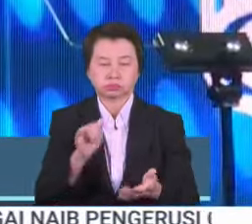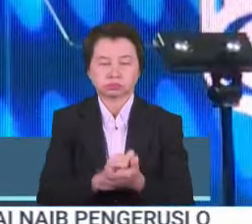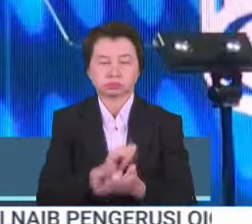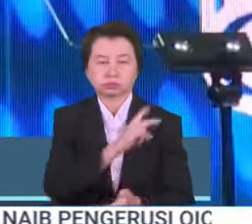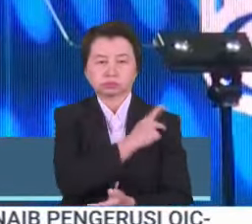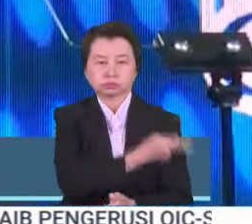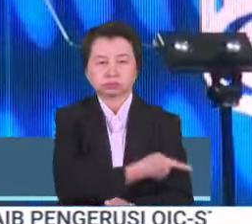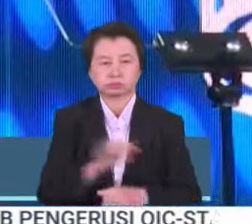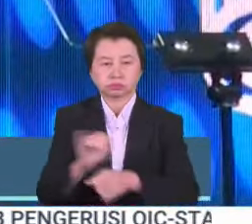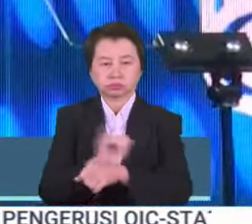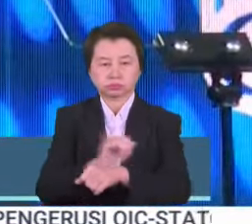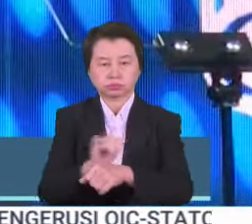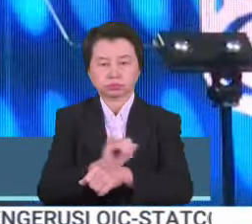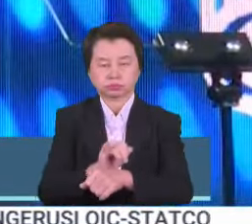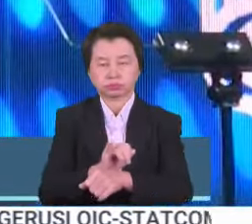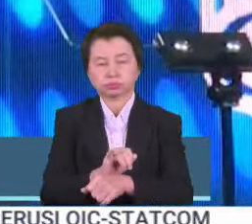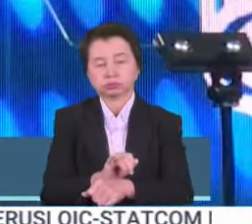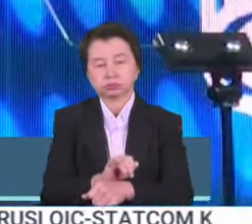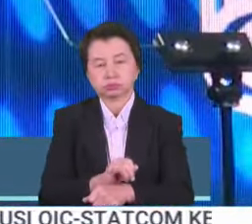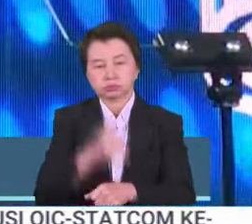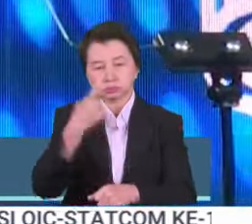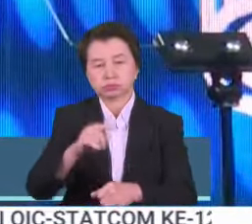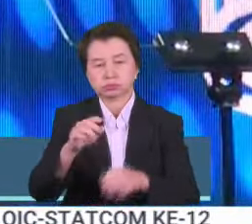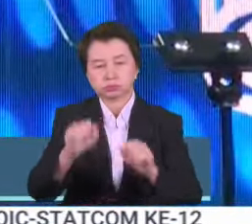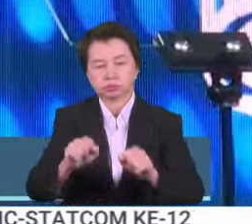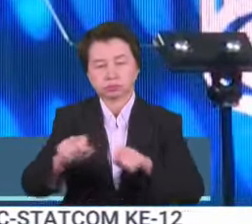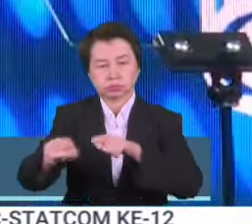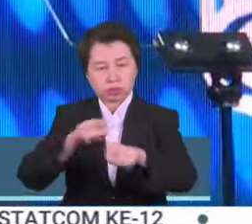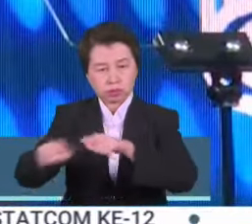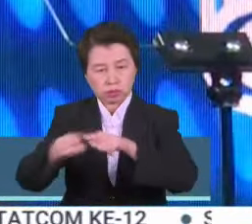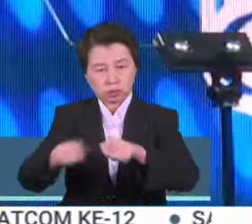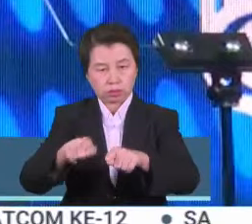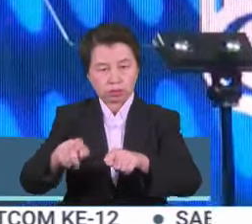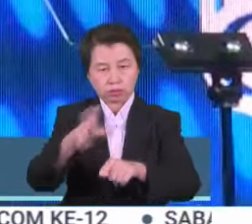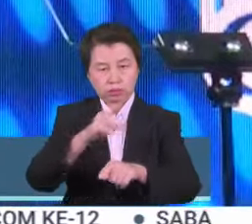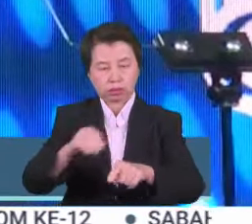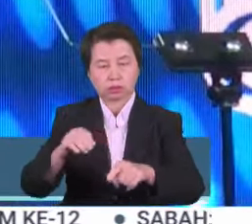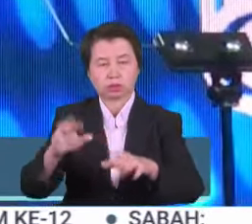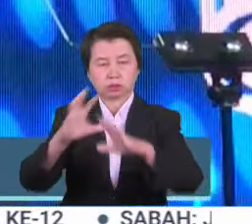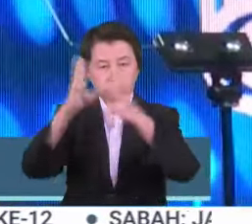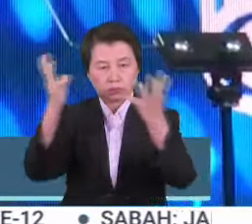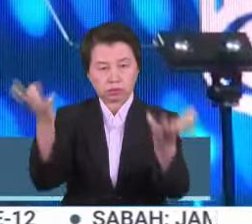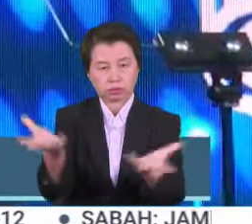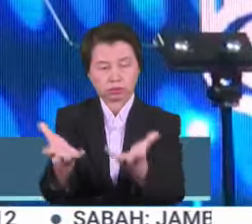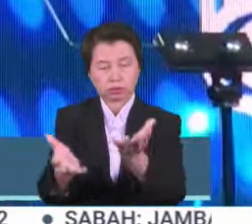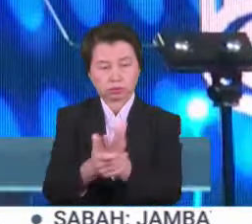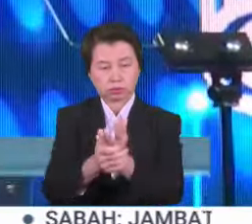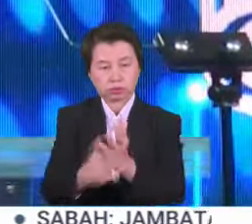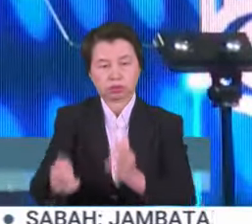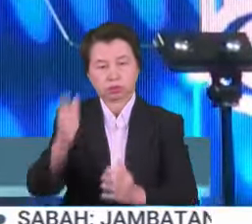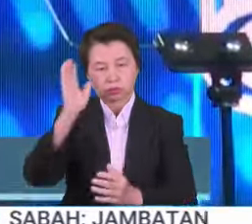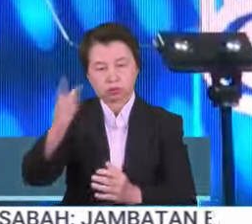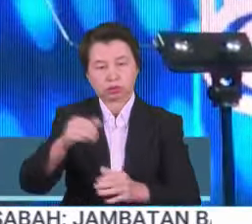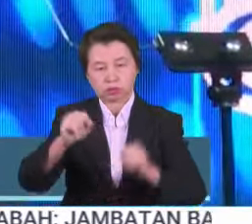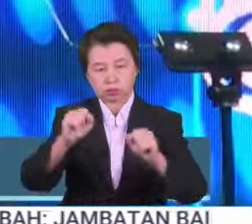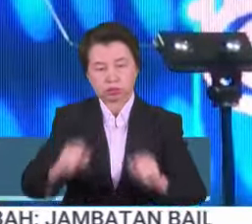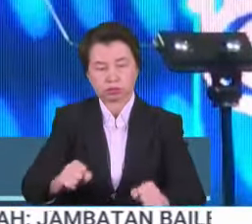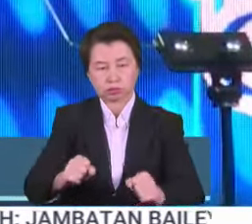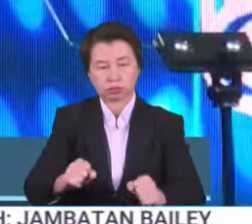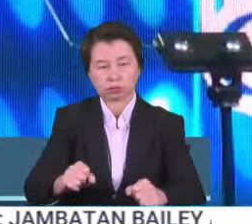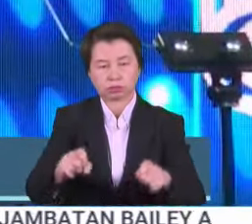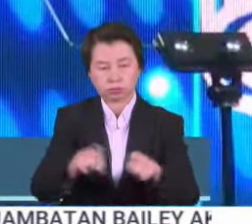empower industries to innovate, compete, and excel on a global scale. It will enable